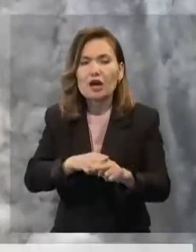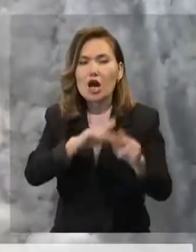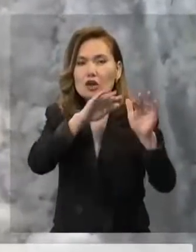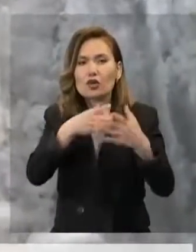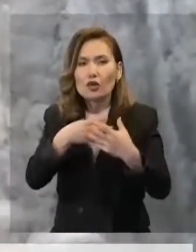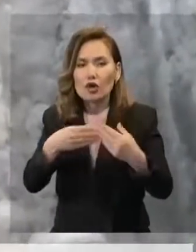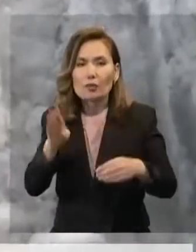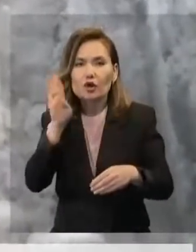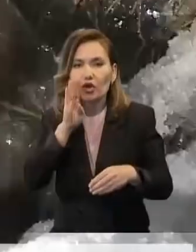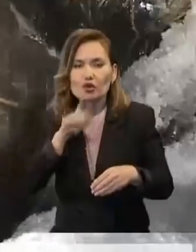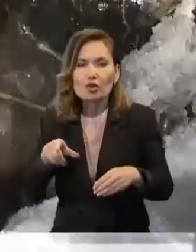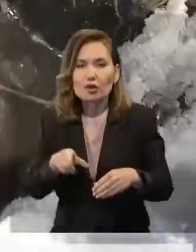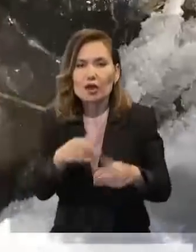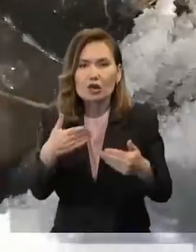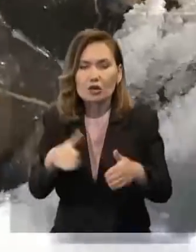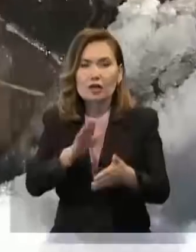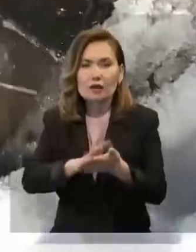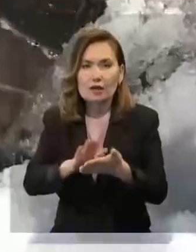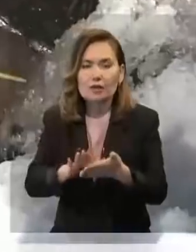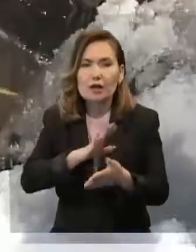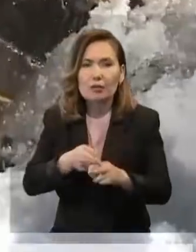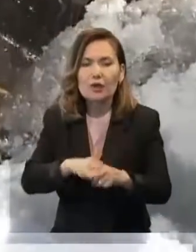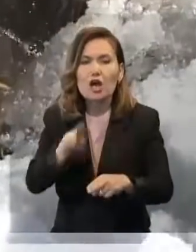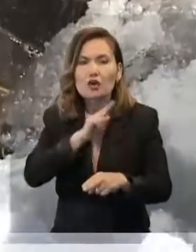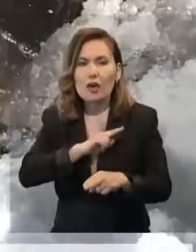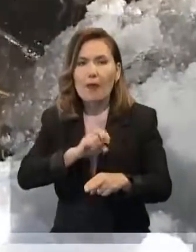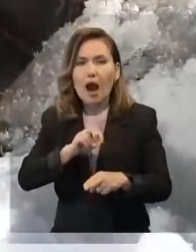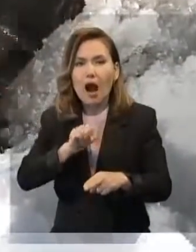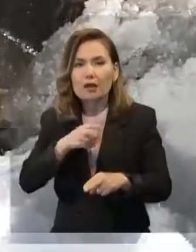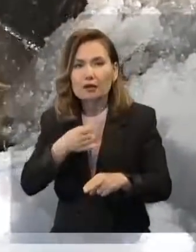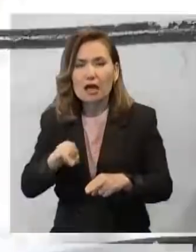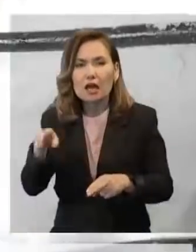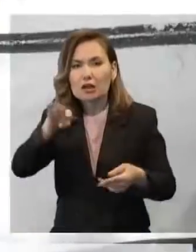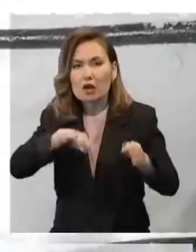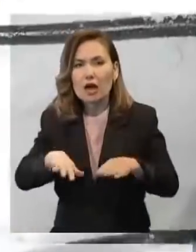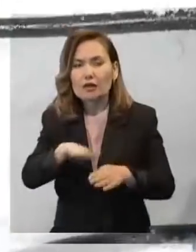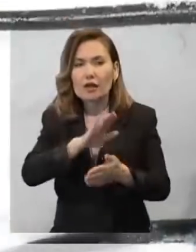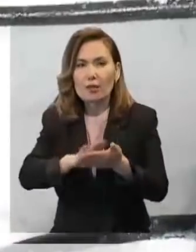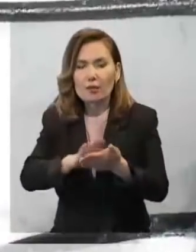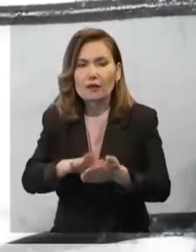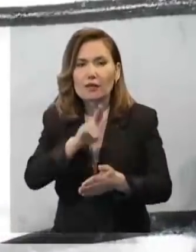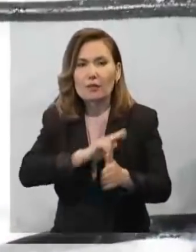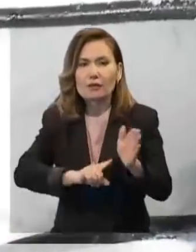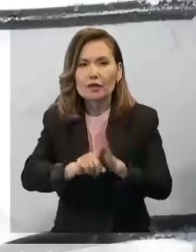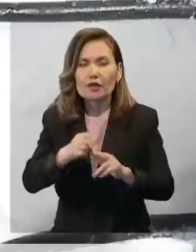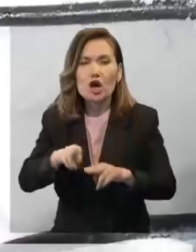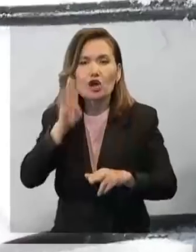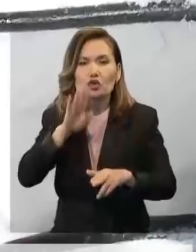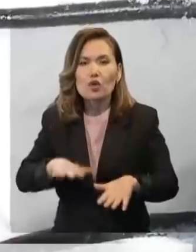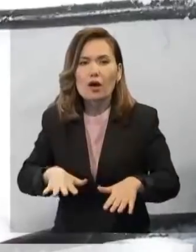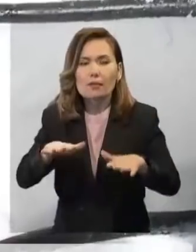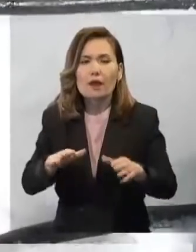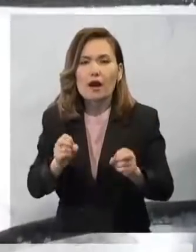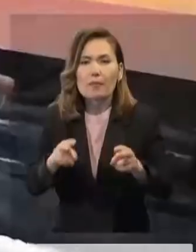өткізетін құбырларды тазарттады. Дәл осындай жұмыстар Алтай таулы ауданында да қолға алынды. Онда су басу мүмкін деген